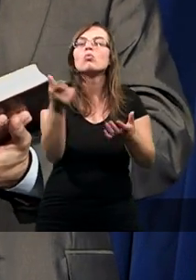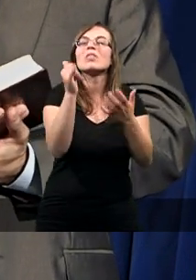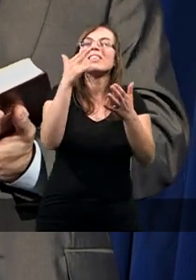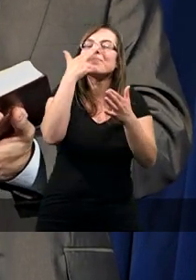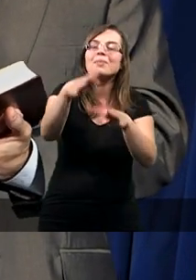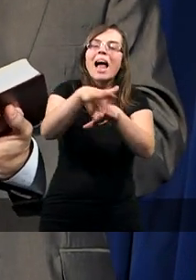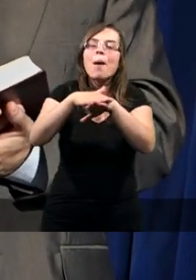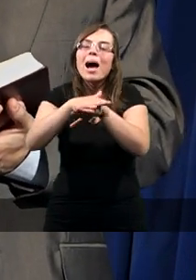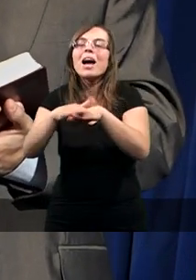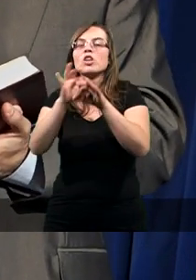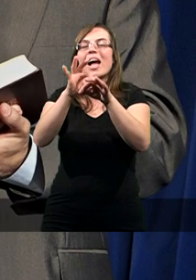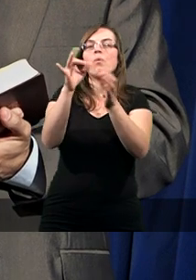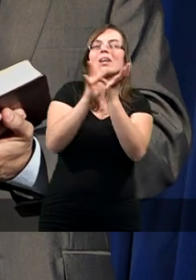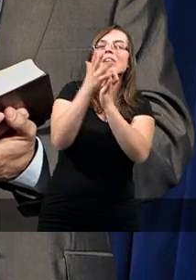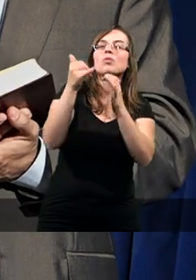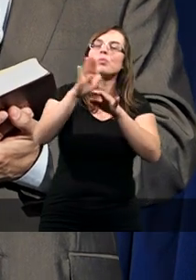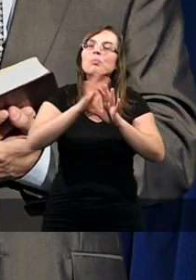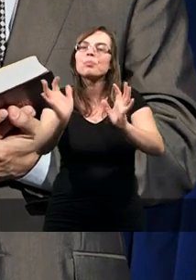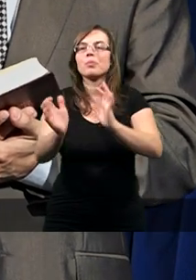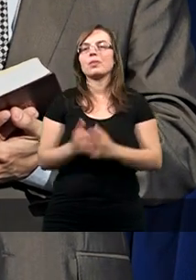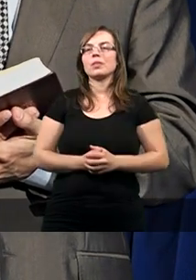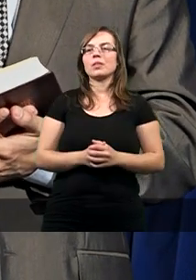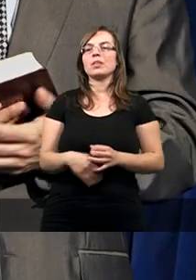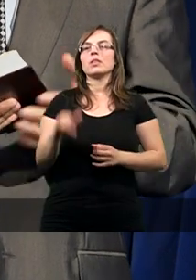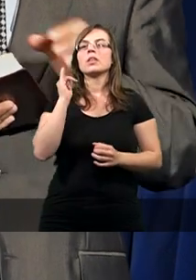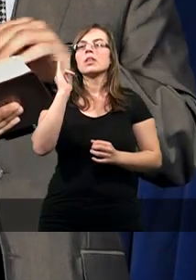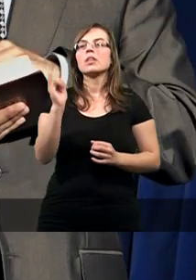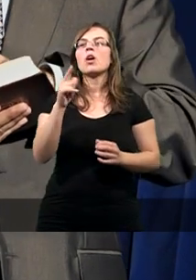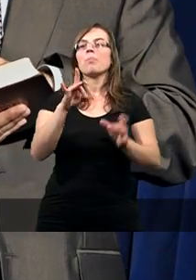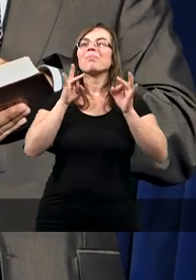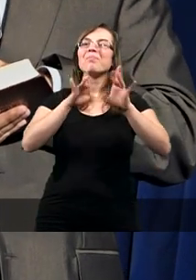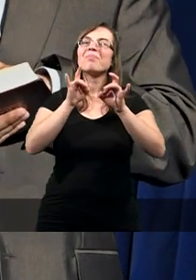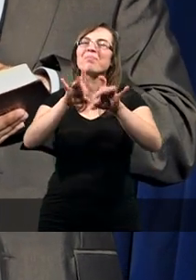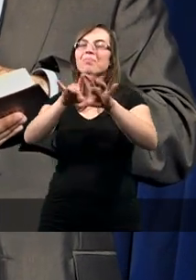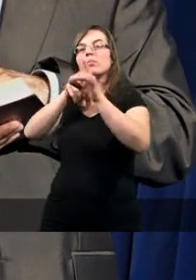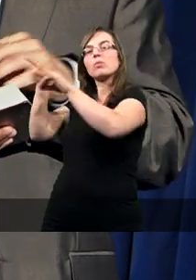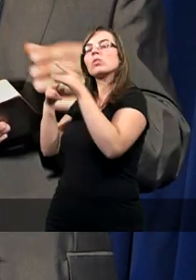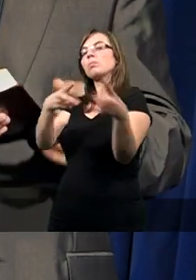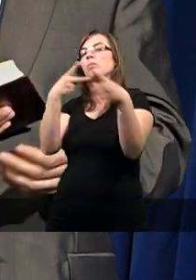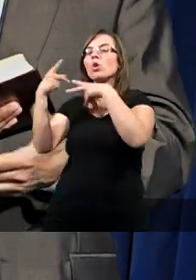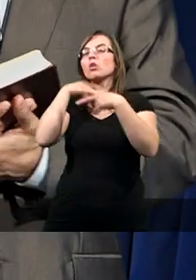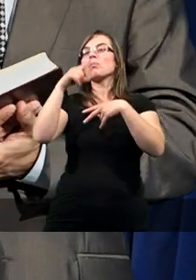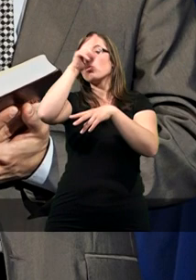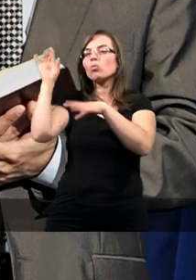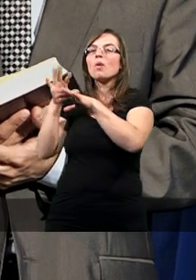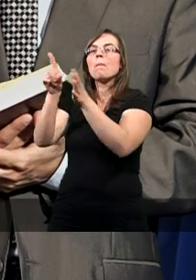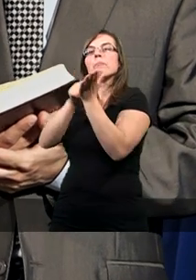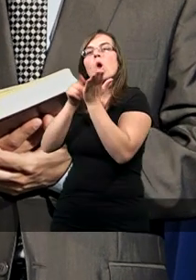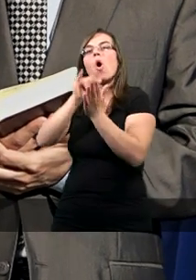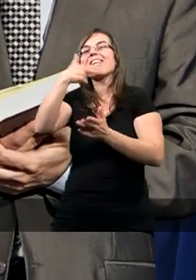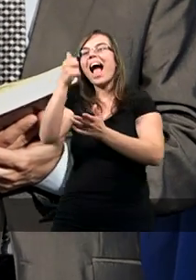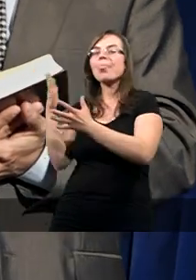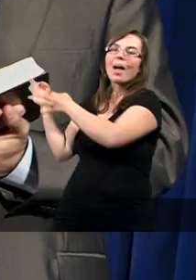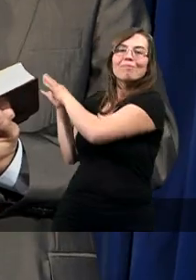ciała Jezusa. She ran quickly to get Peter and John. Pobiegła z powrotem szybko, aby przyprowadzić Piotra i